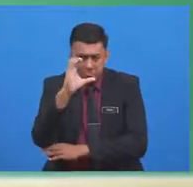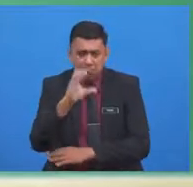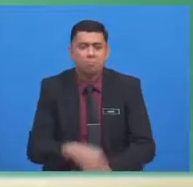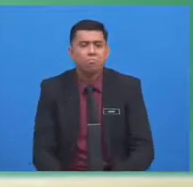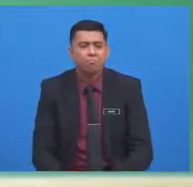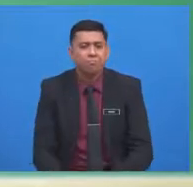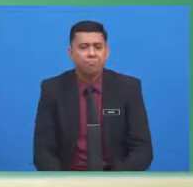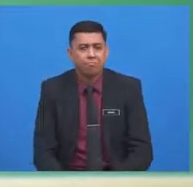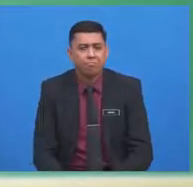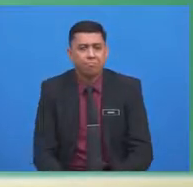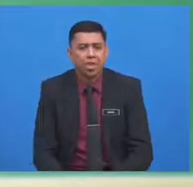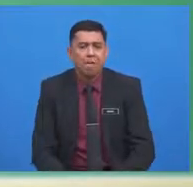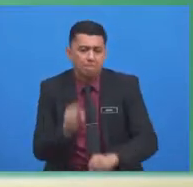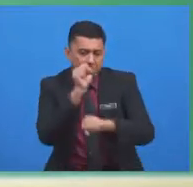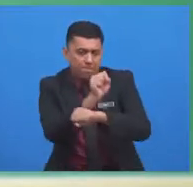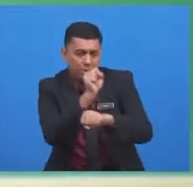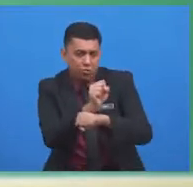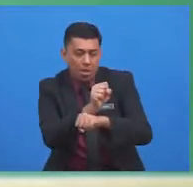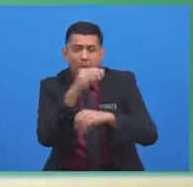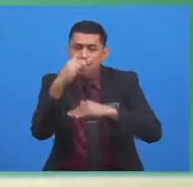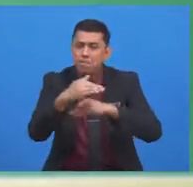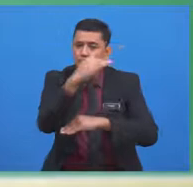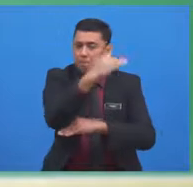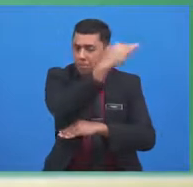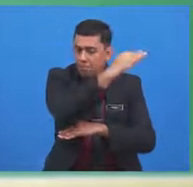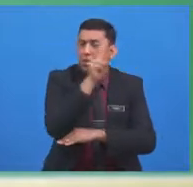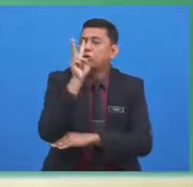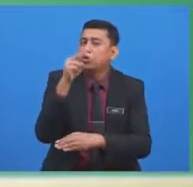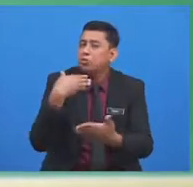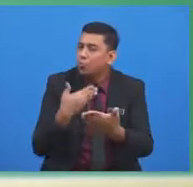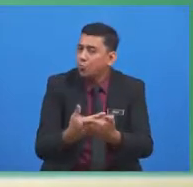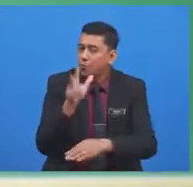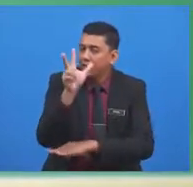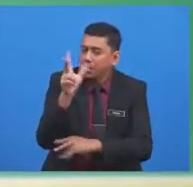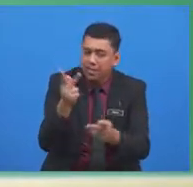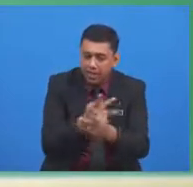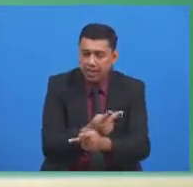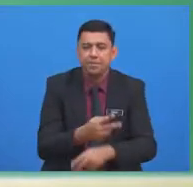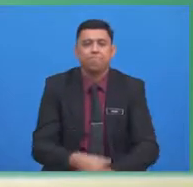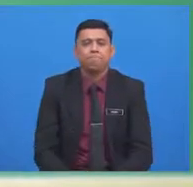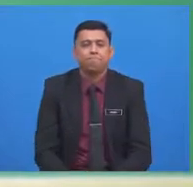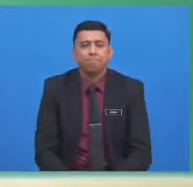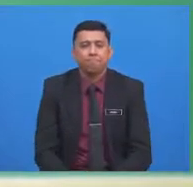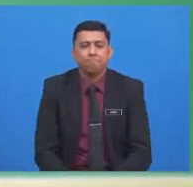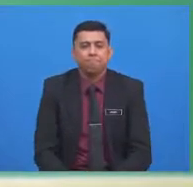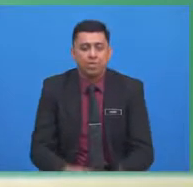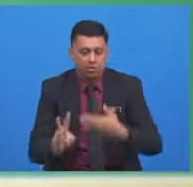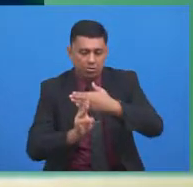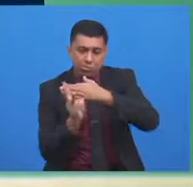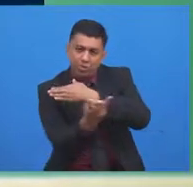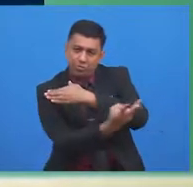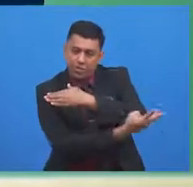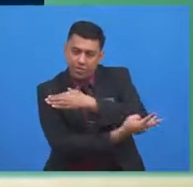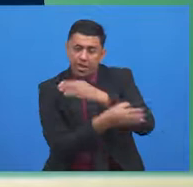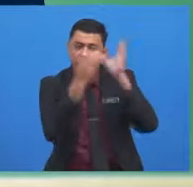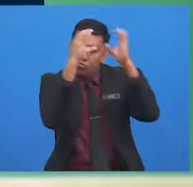kimia terhadap batuan meningkat sebanyak 2 hingga 3 kali ganda. Di kawasan iklim